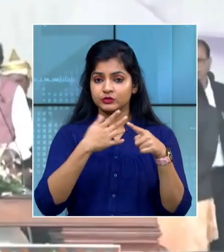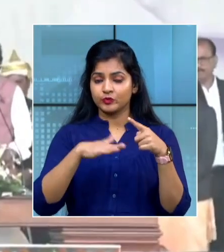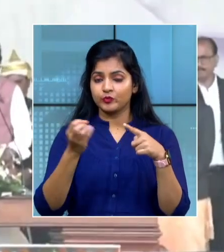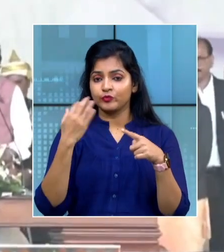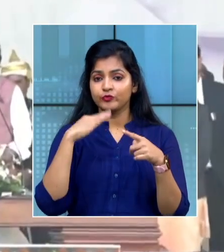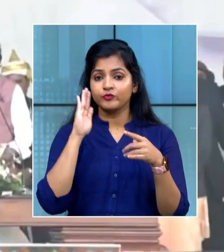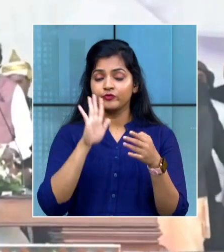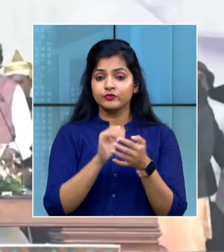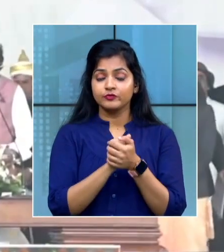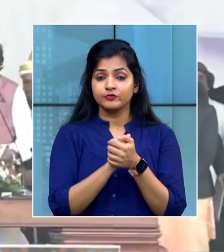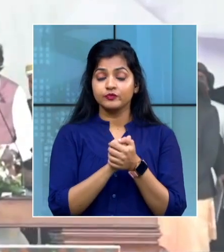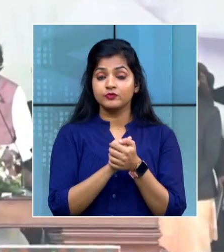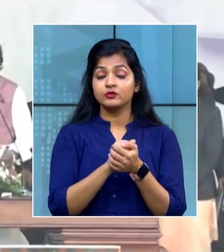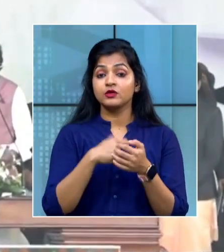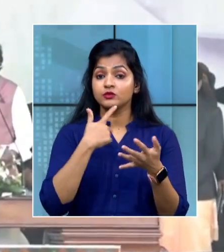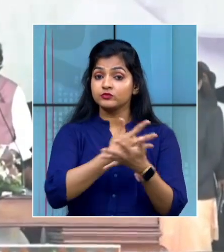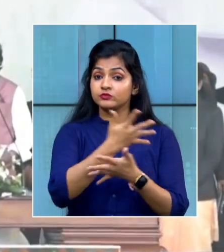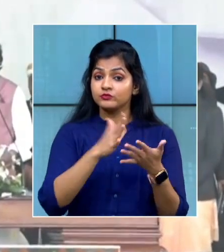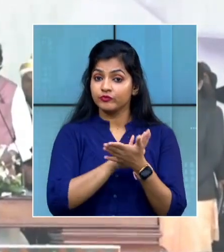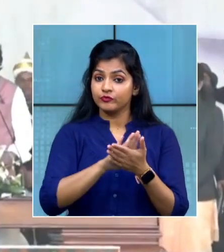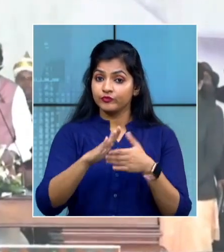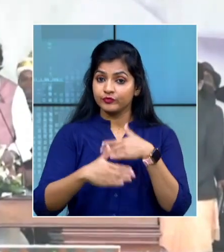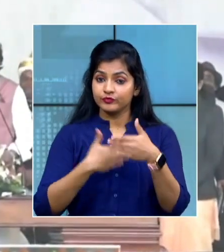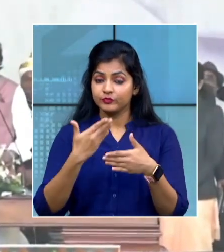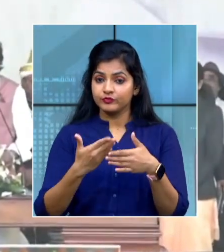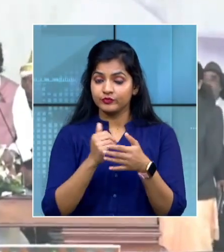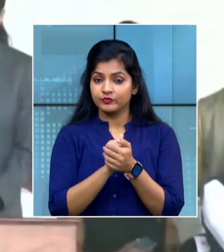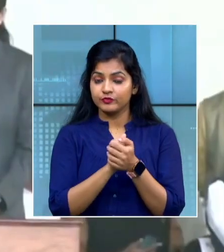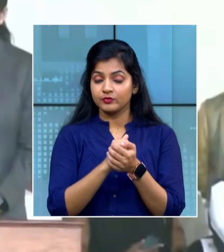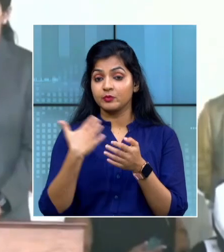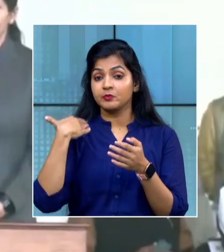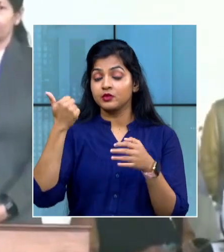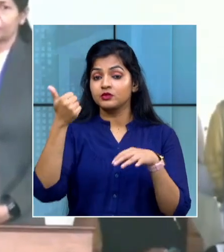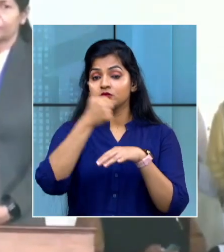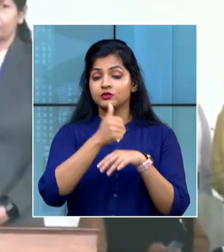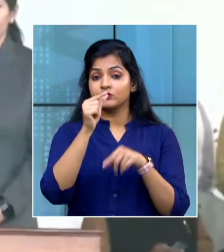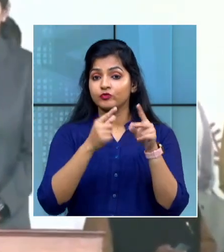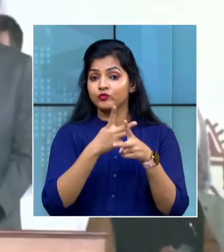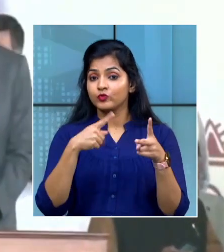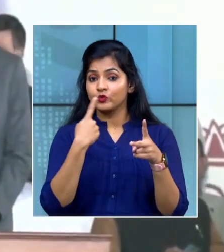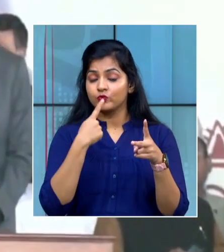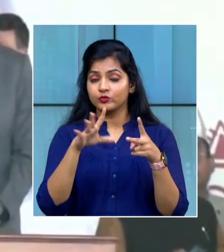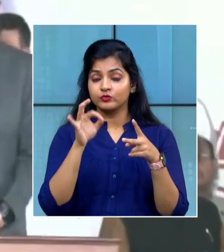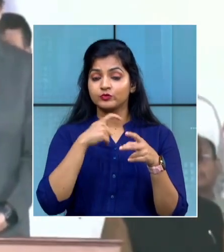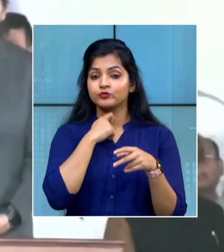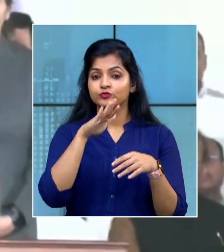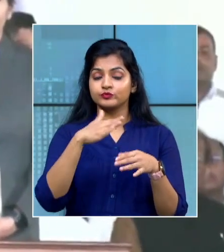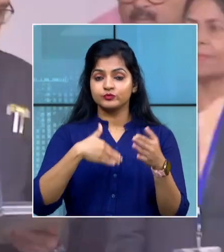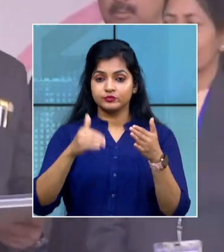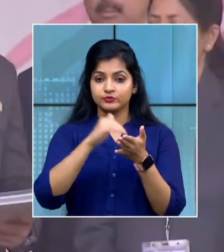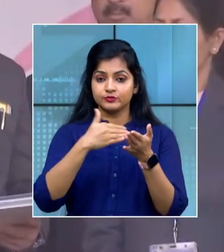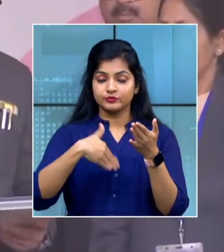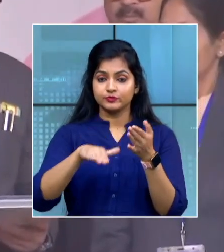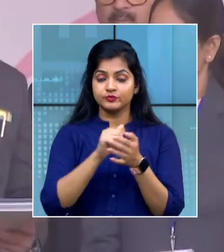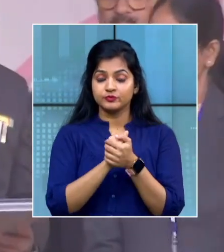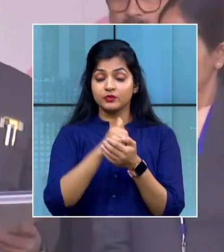കൂടി ലഭിക്കുന്നുണ്ട്. ആ ചർച്ചകൾ പൂർത്തിയാകുന്ന മുറയ്ക്കായിരിക്കും മന്ത്രി സ്ഥാനത്തേക്ക് ഇനി സത്യപ്രതിജ്ഞകൾ നടക്കുക. എന്തായാലും